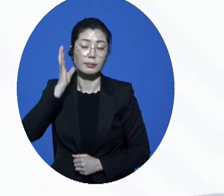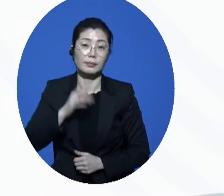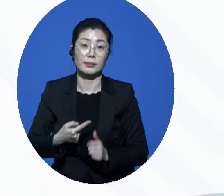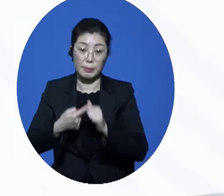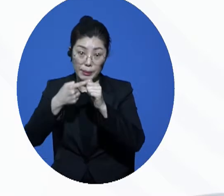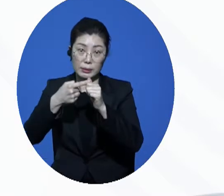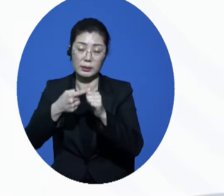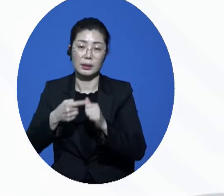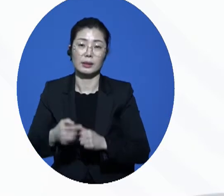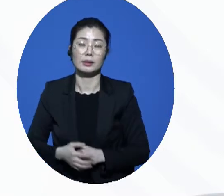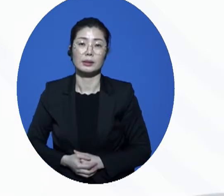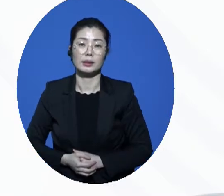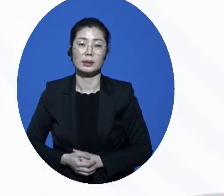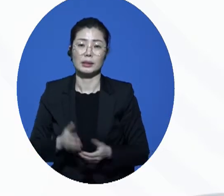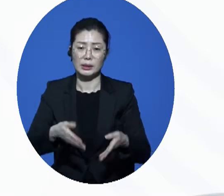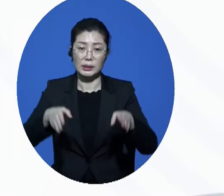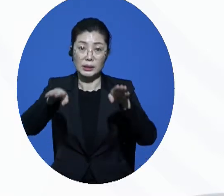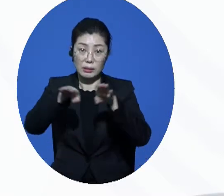번째는